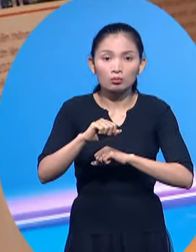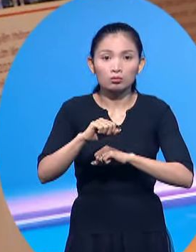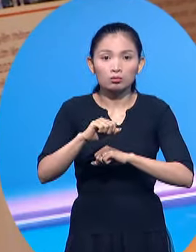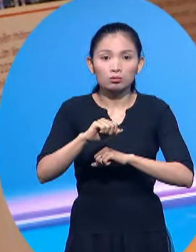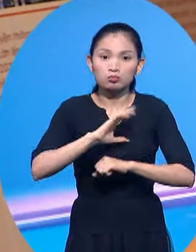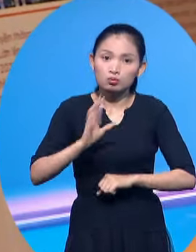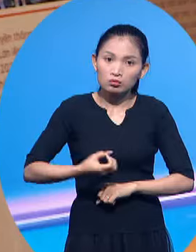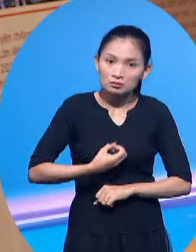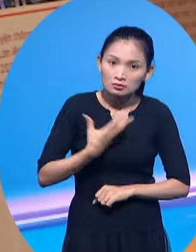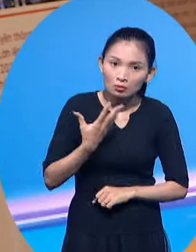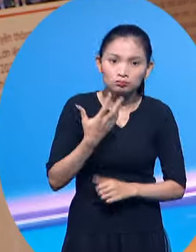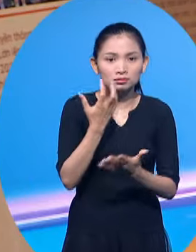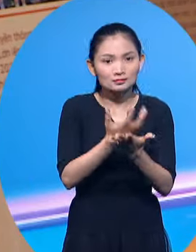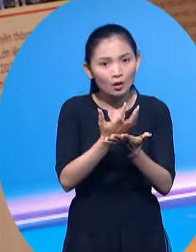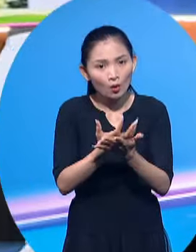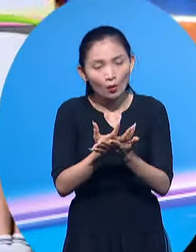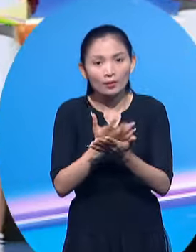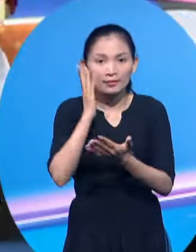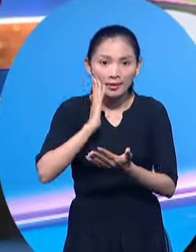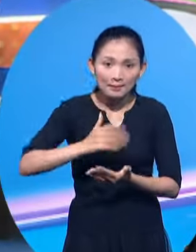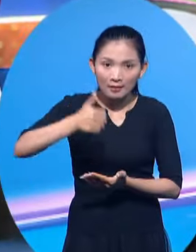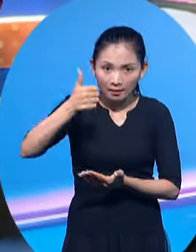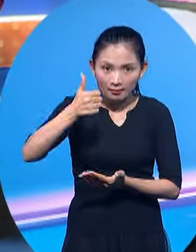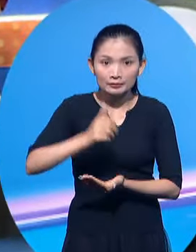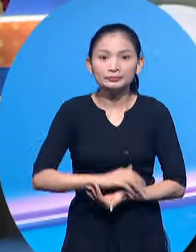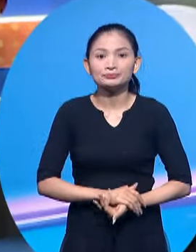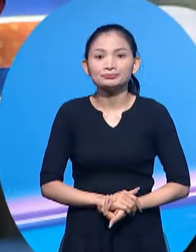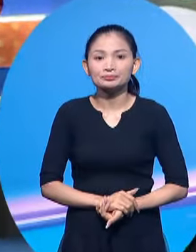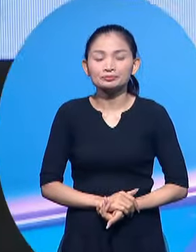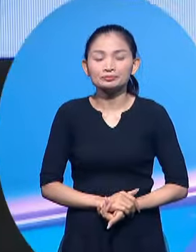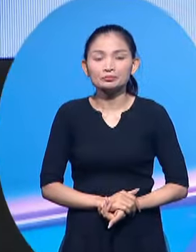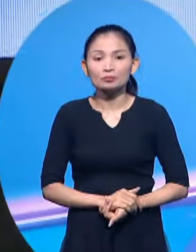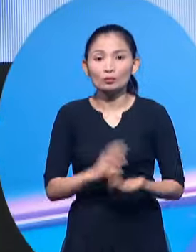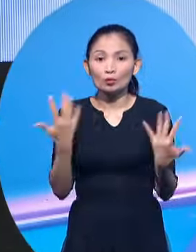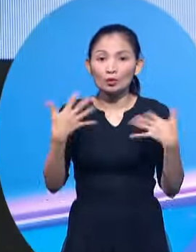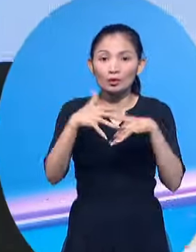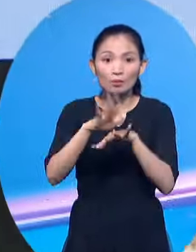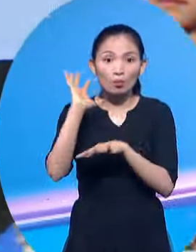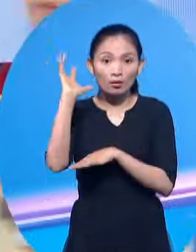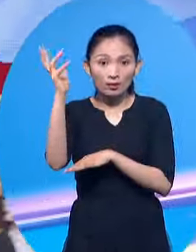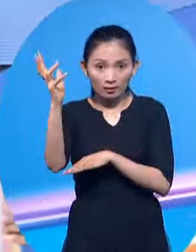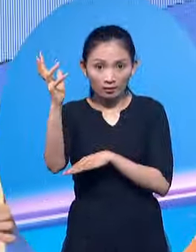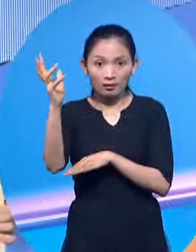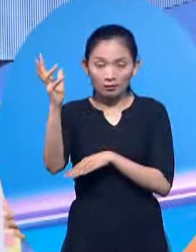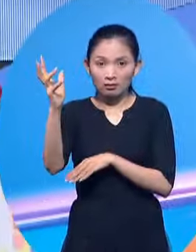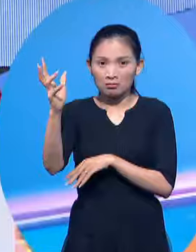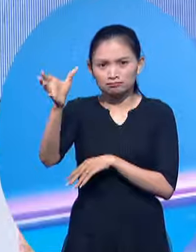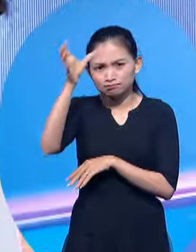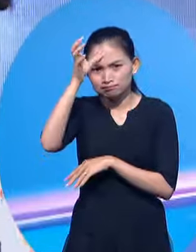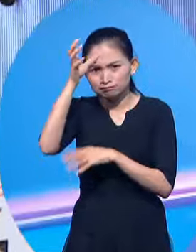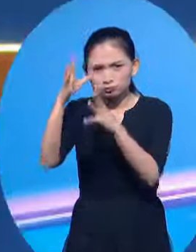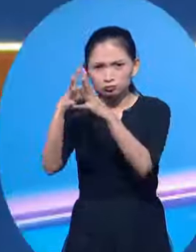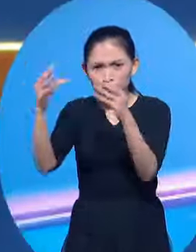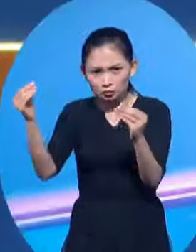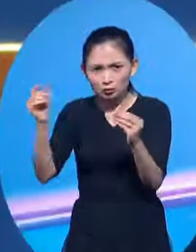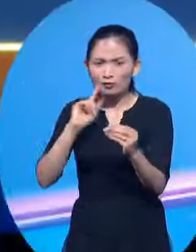trong xã hội nó sẽ tốt đẹp hơn. Trong bối cảnh hội nhập quốc tế, con người cần tiếp cận với những nguồn tri thức khổng lồ của nhân loại, bắt kịp